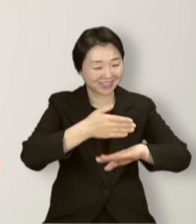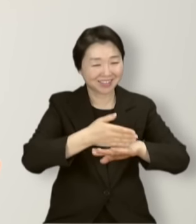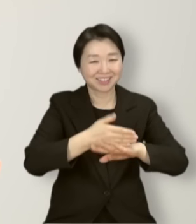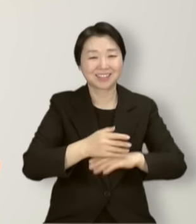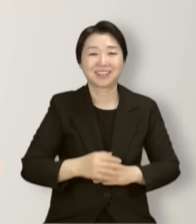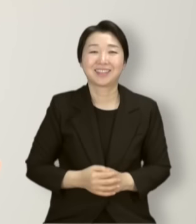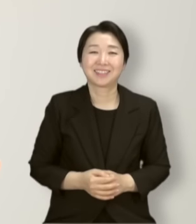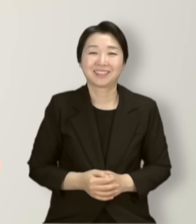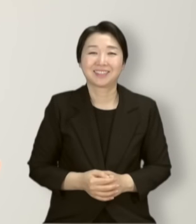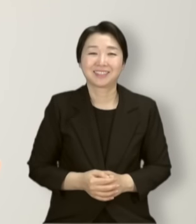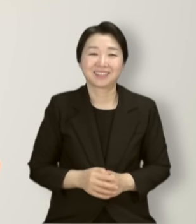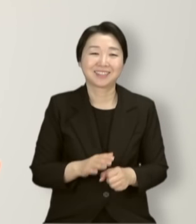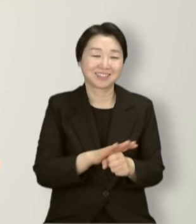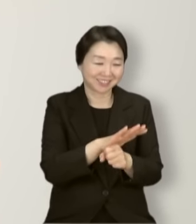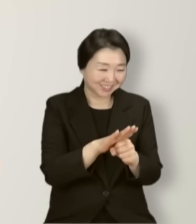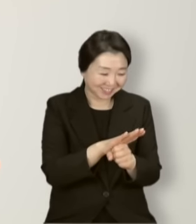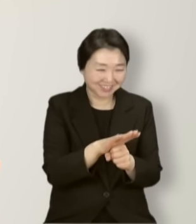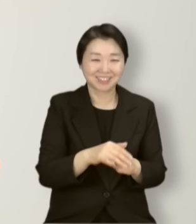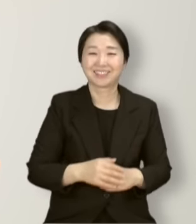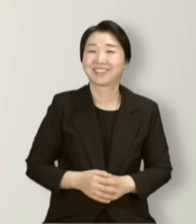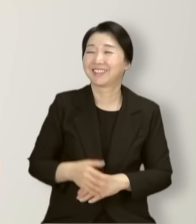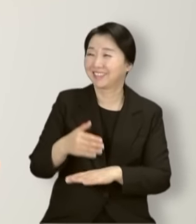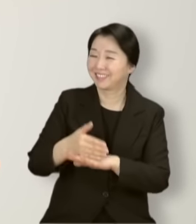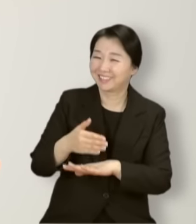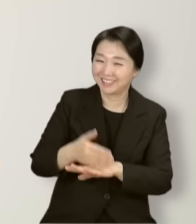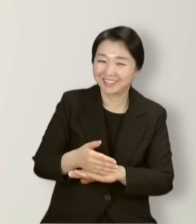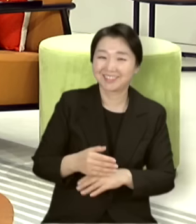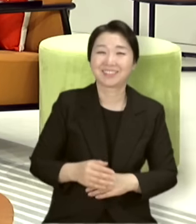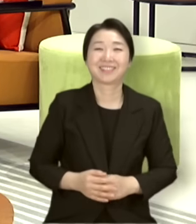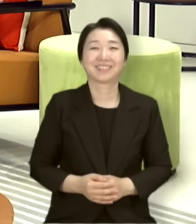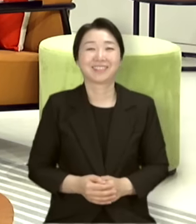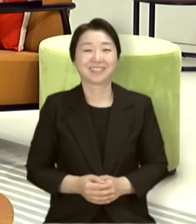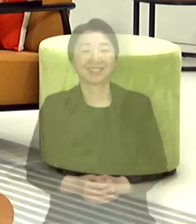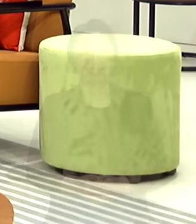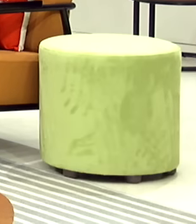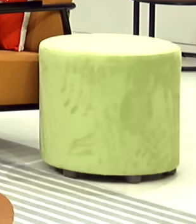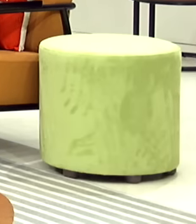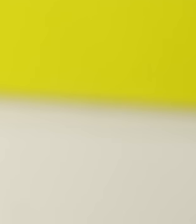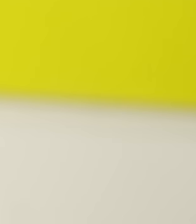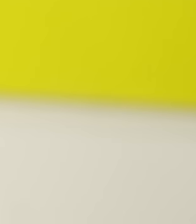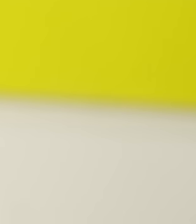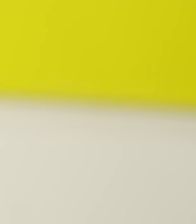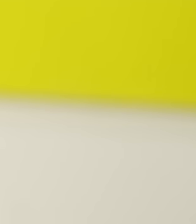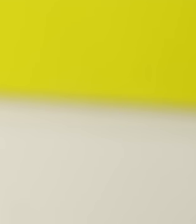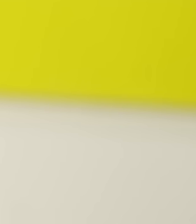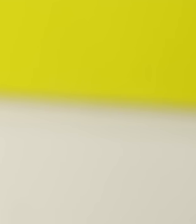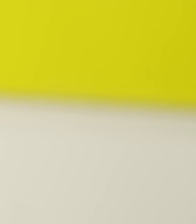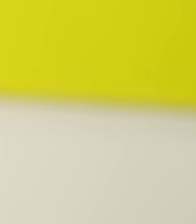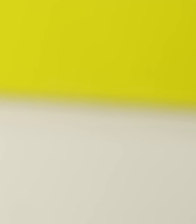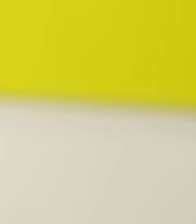함께 해주셔서 너무 감사드리고요. 총장님 사랑합니다. 예, 감사합니다. 감사합니다. 예.